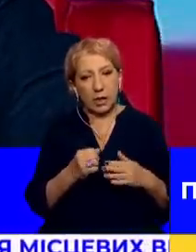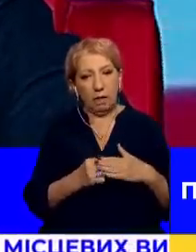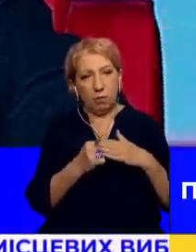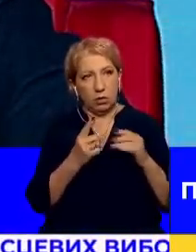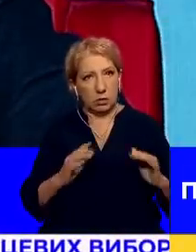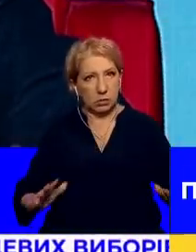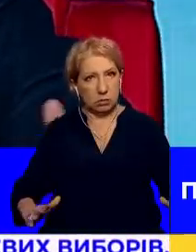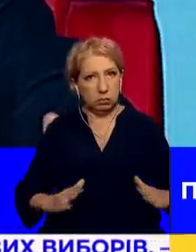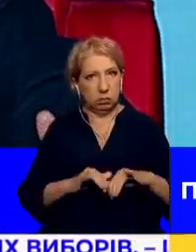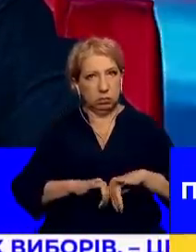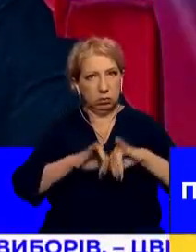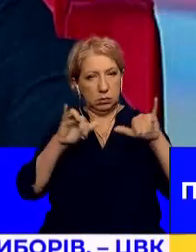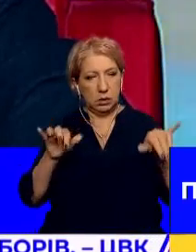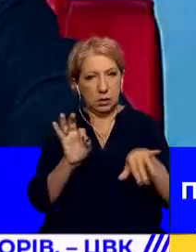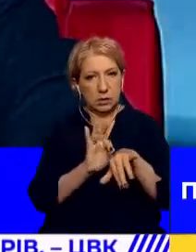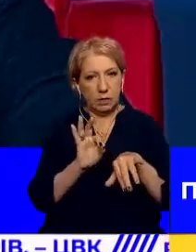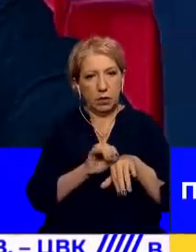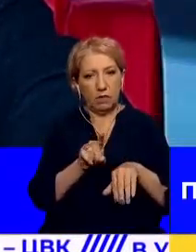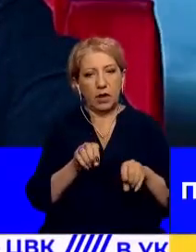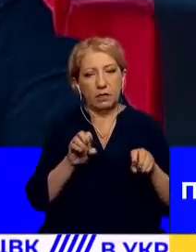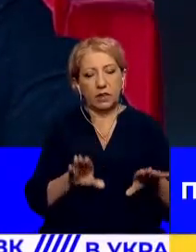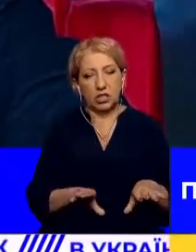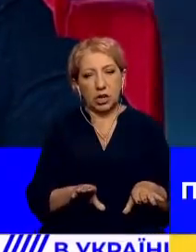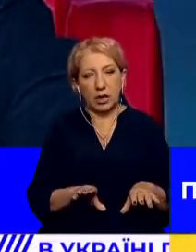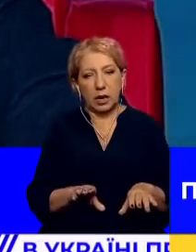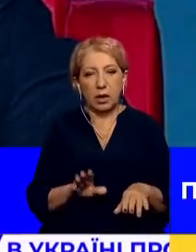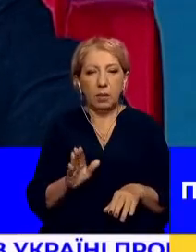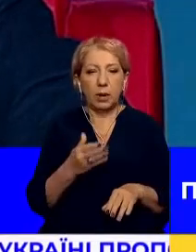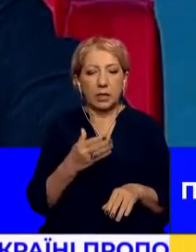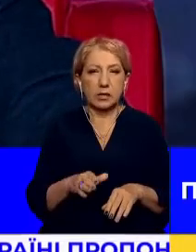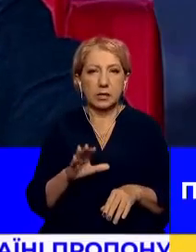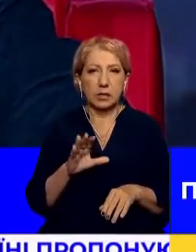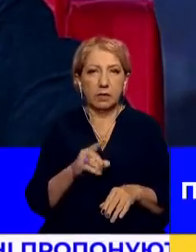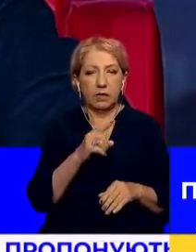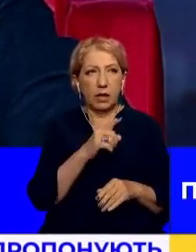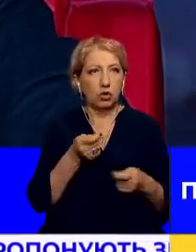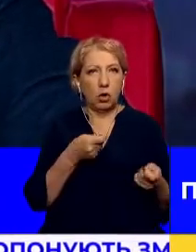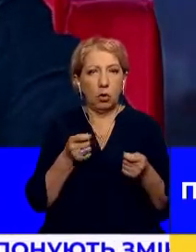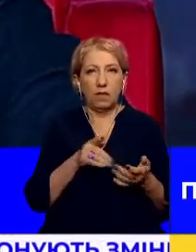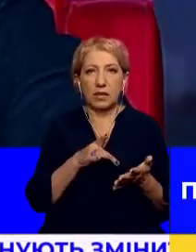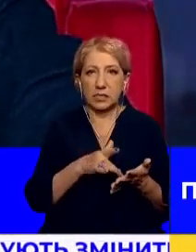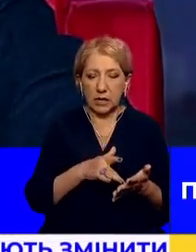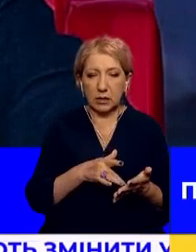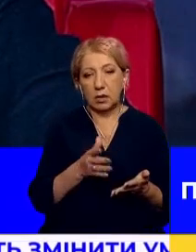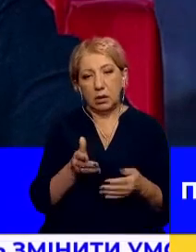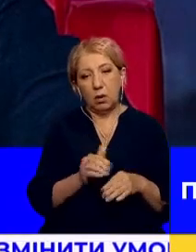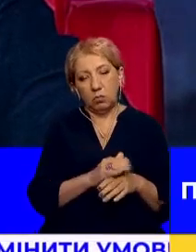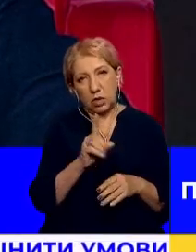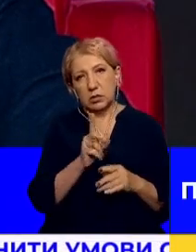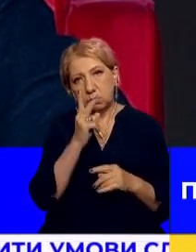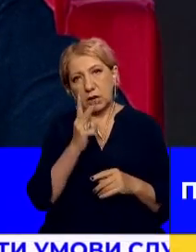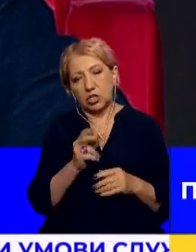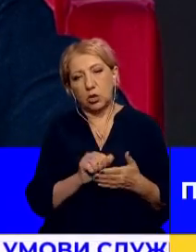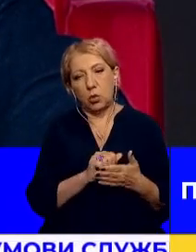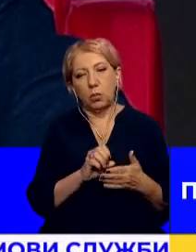оцього зльоту захворювання ви вирішили, ані пройтись лі мені в Оушен Плазі, то, будь ласка,